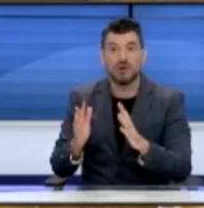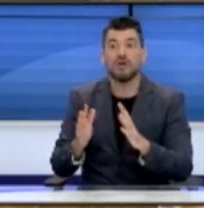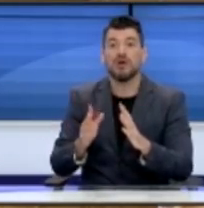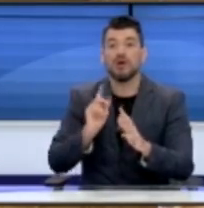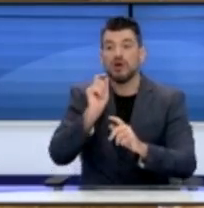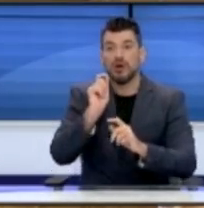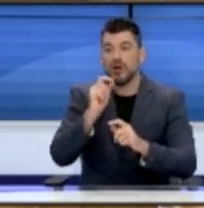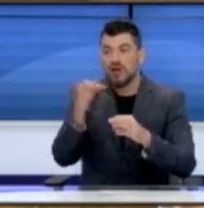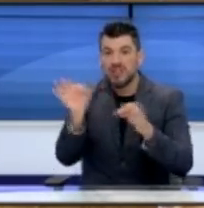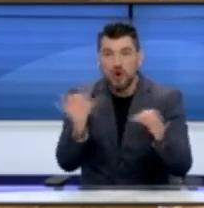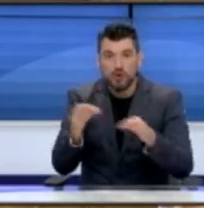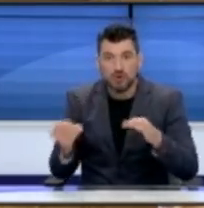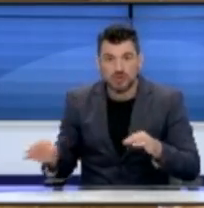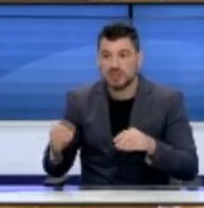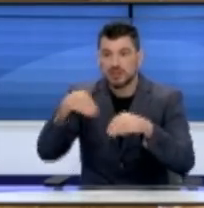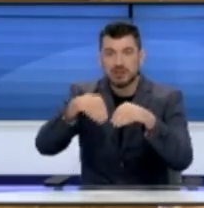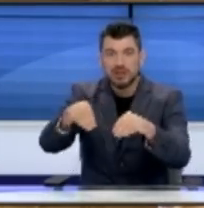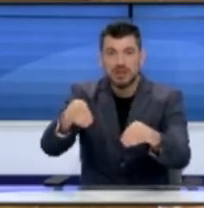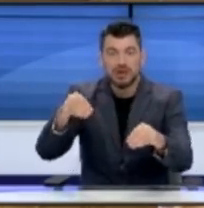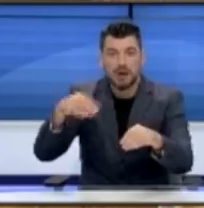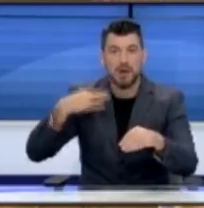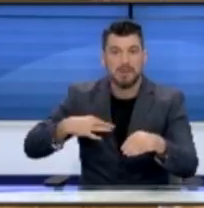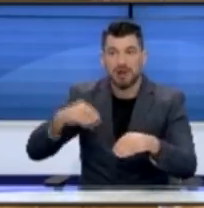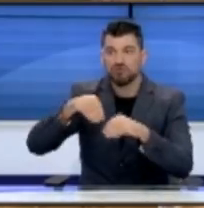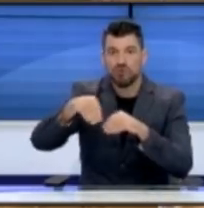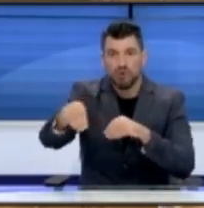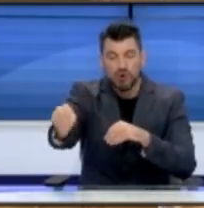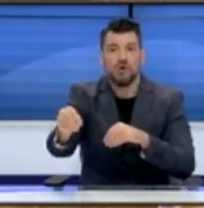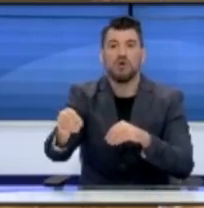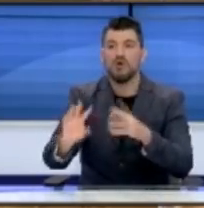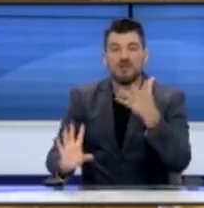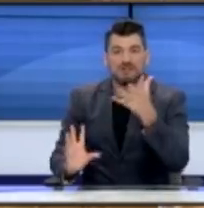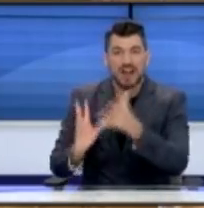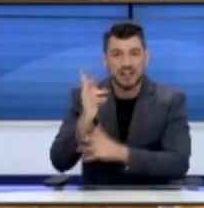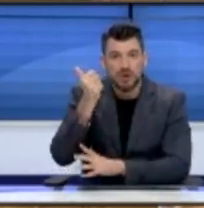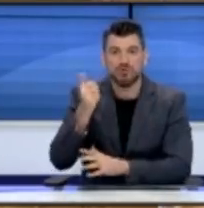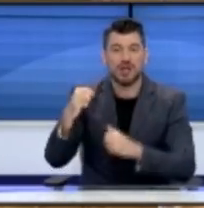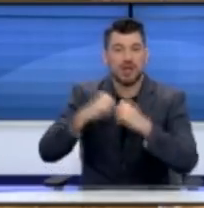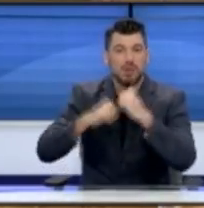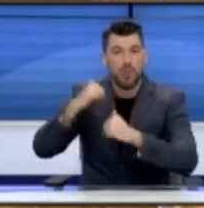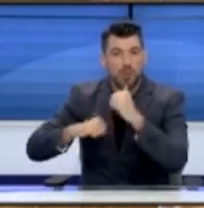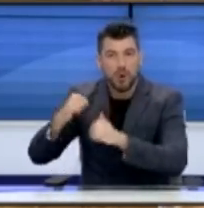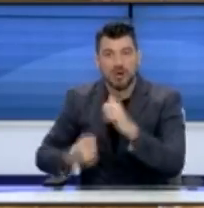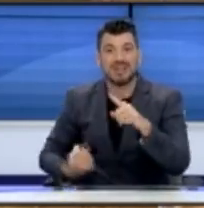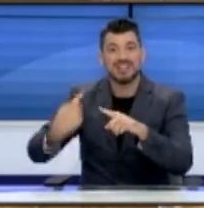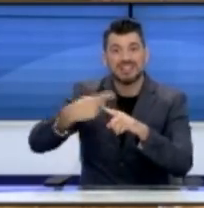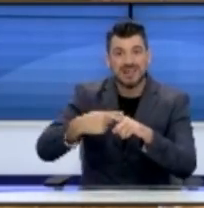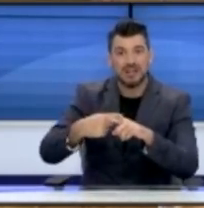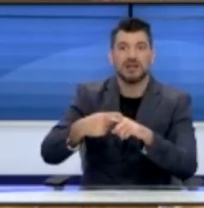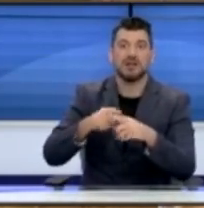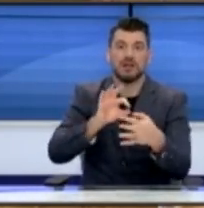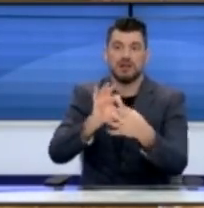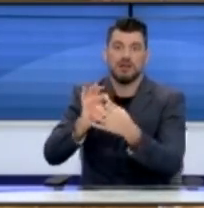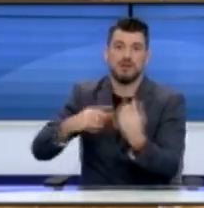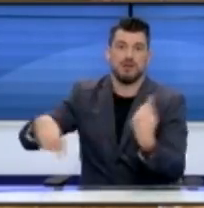βλάστησης, υλοτομίες, δασοτεχνικά έργα, συντήρηση, βελτίωση υποδομών και δικτύων.